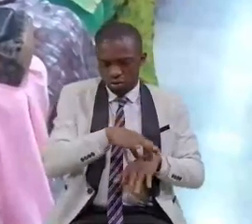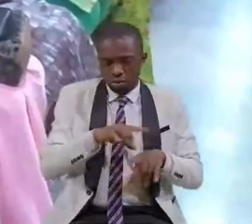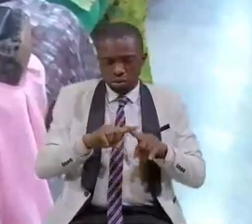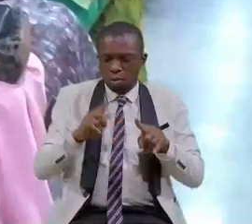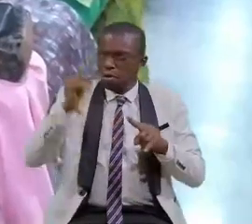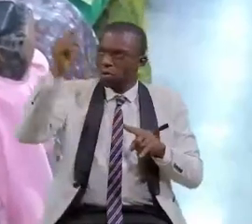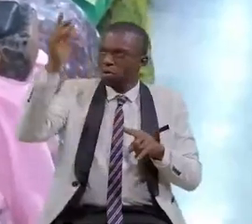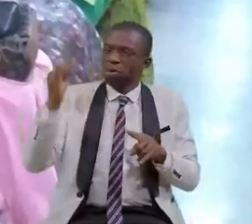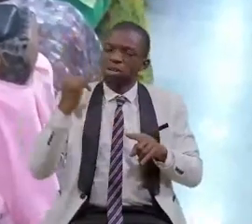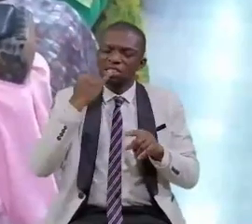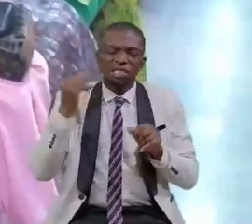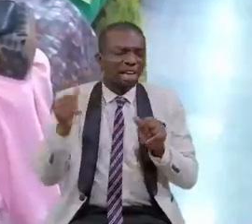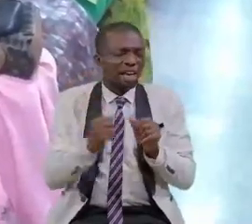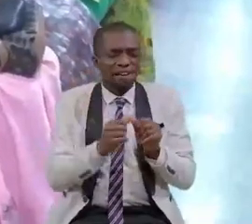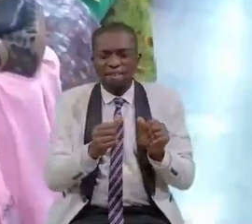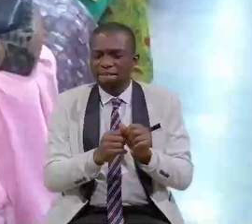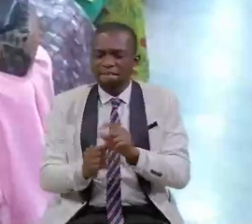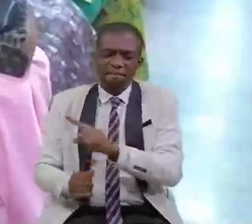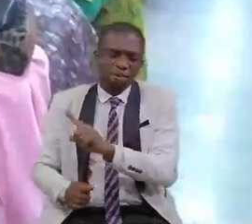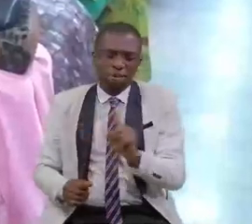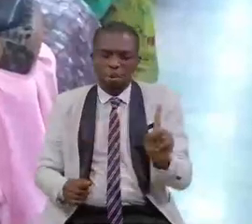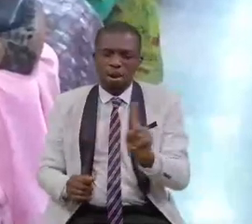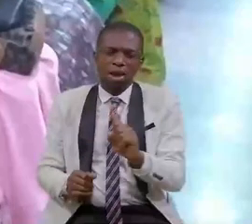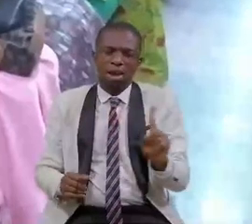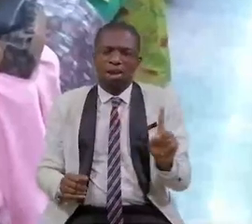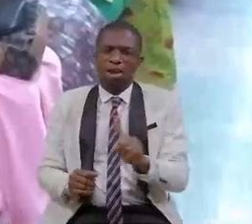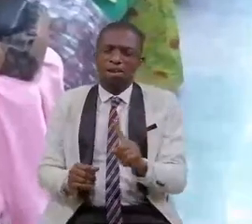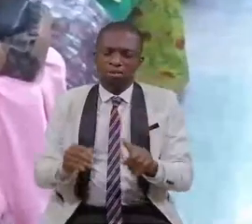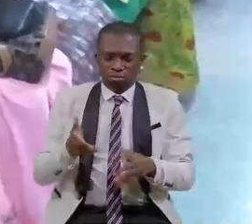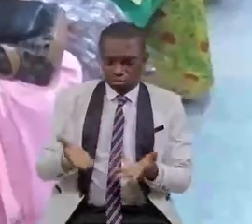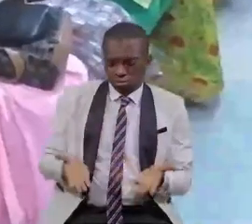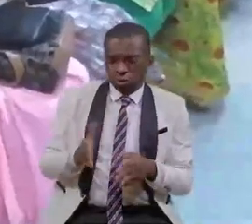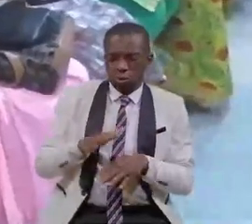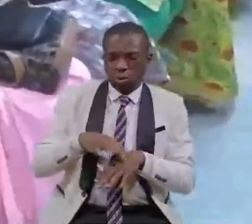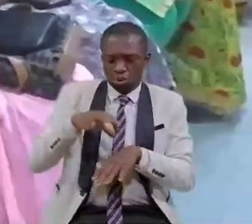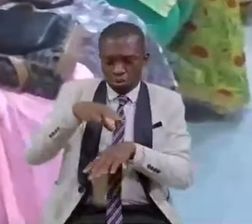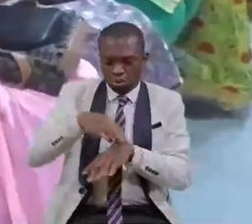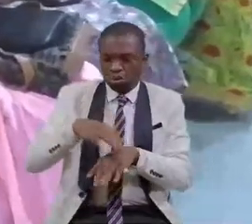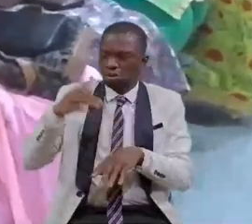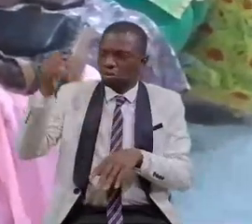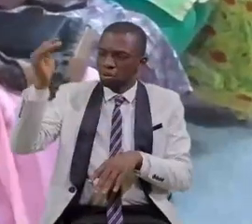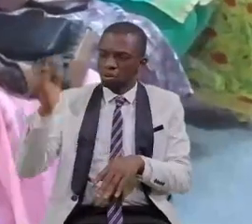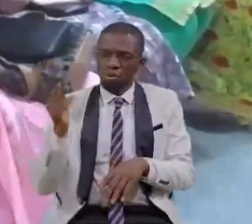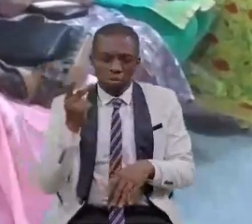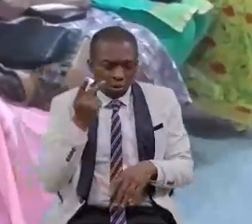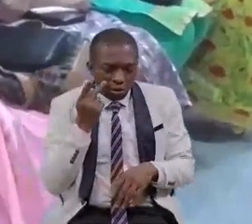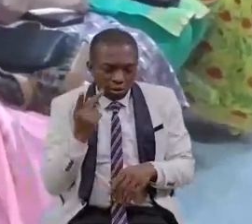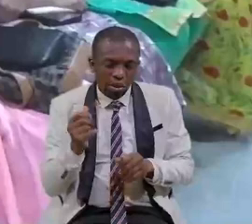Dieu est partout. Il est ici sur la terre. Il voit ce qui se fait